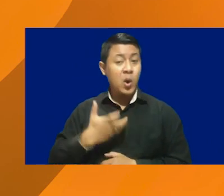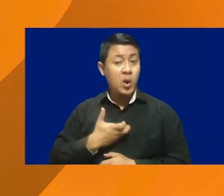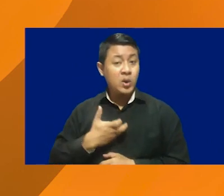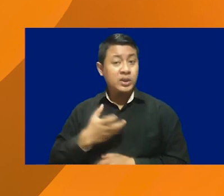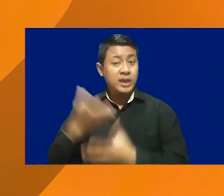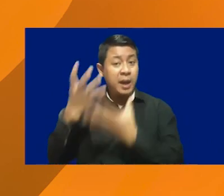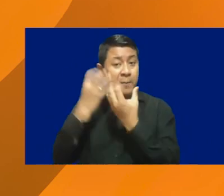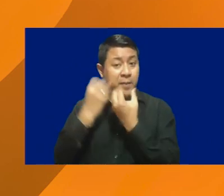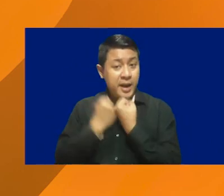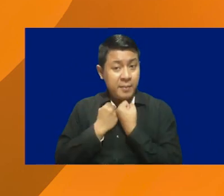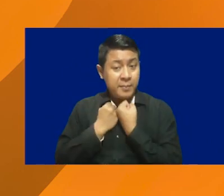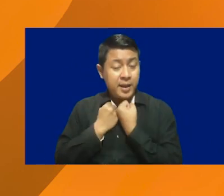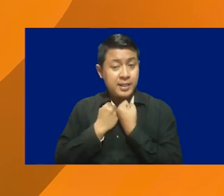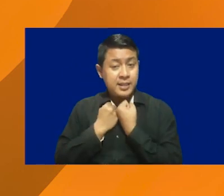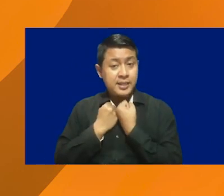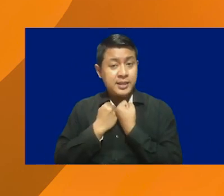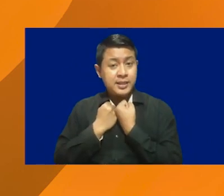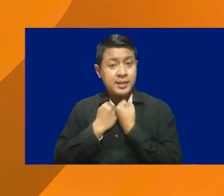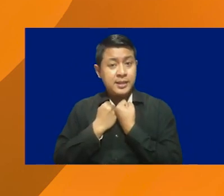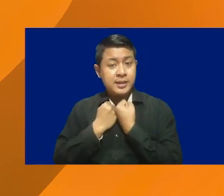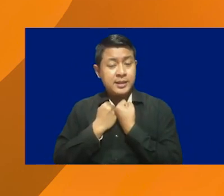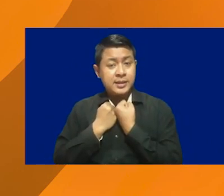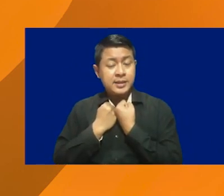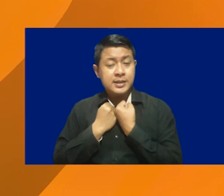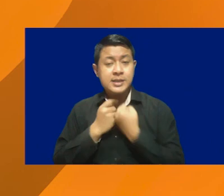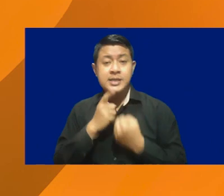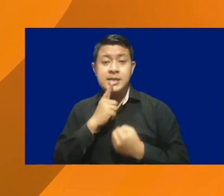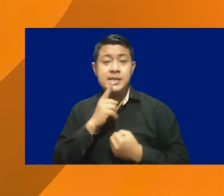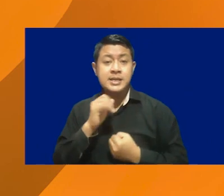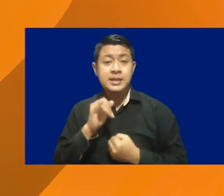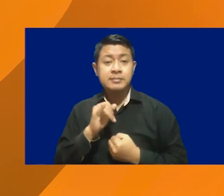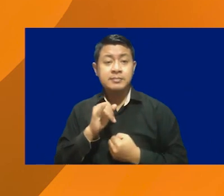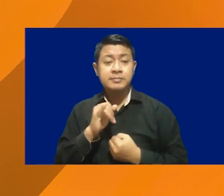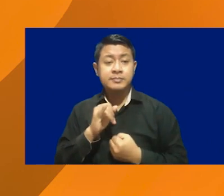kebutuhan psikis kita, kalau kita tidak mendapatkan